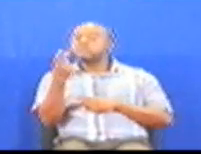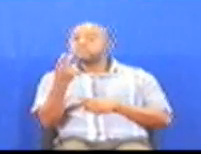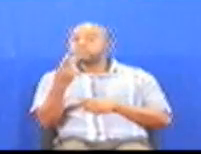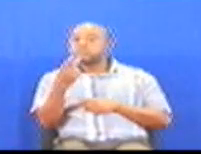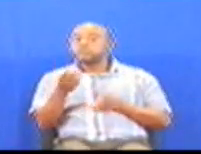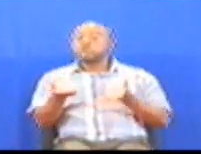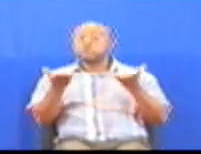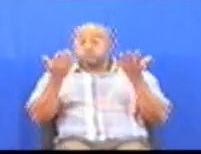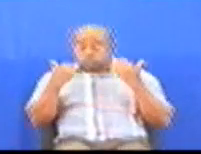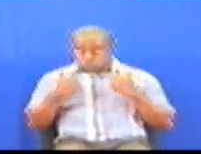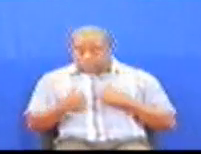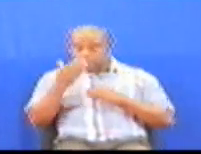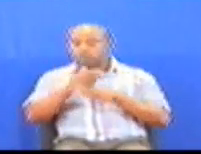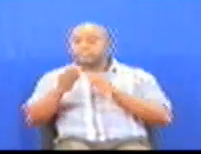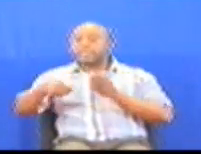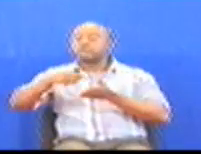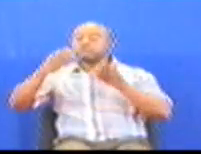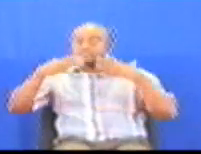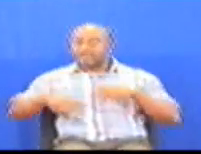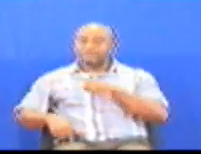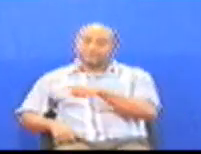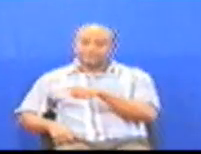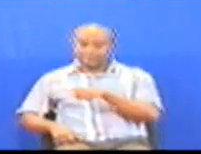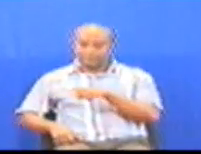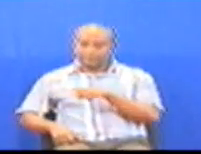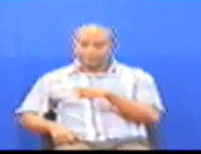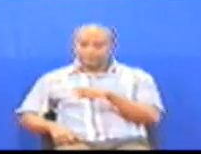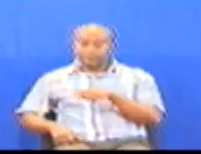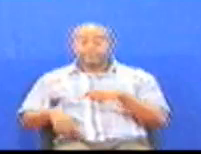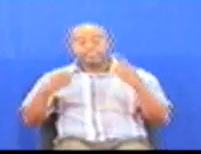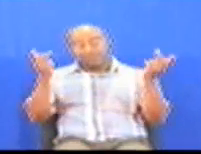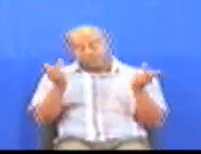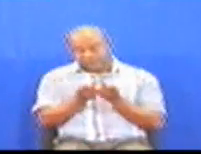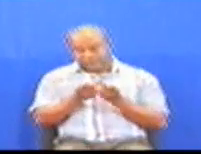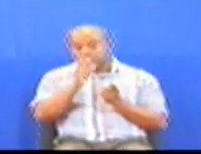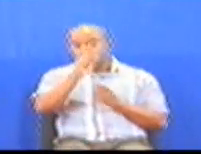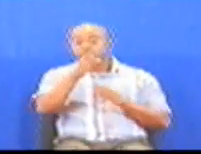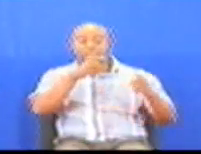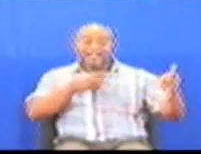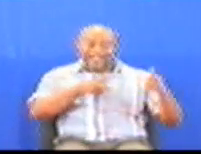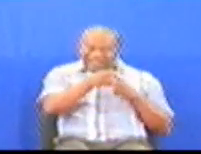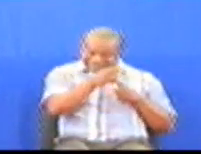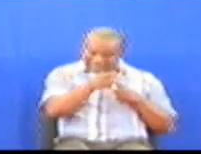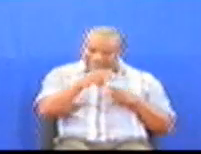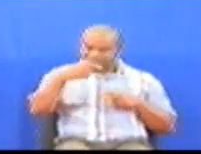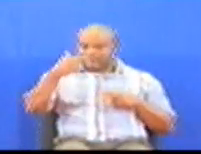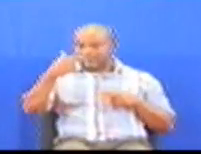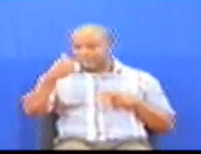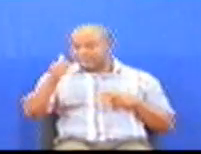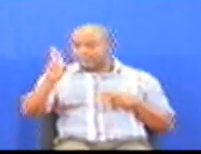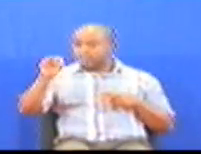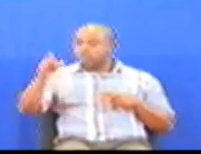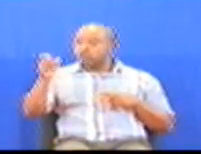cha Kidiboma kiweze kufanya kazi. Lakini kama hiyo haitoshi, tuna tarafa na kata ya Tunguli ambayo ina umbali takriban